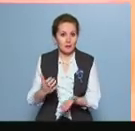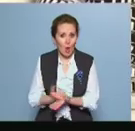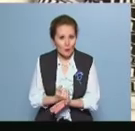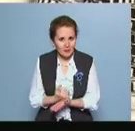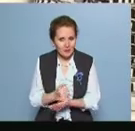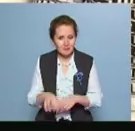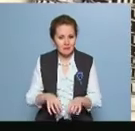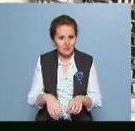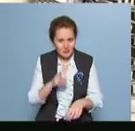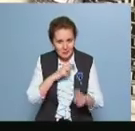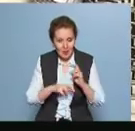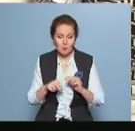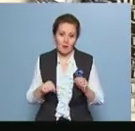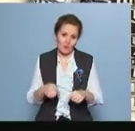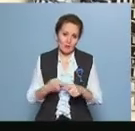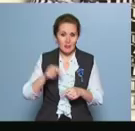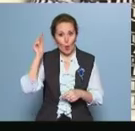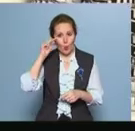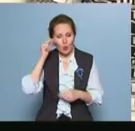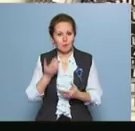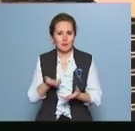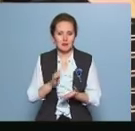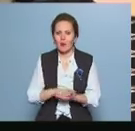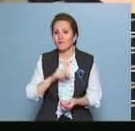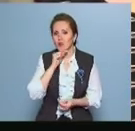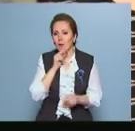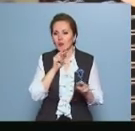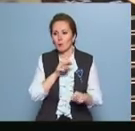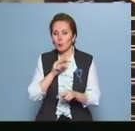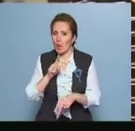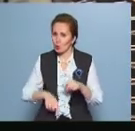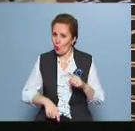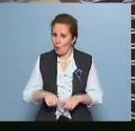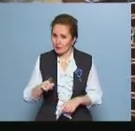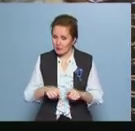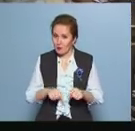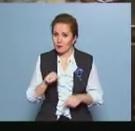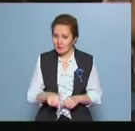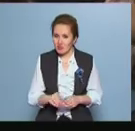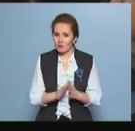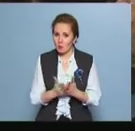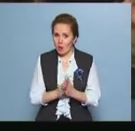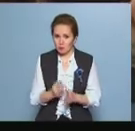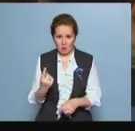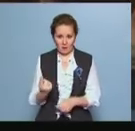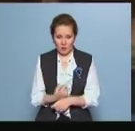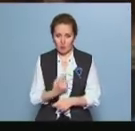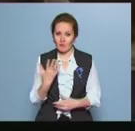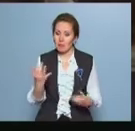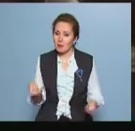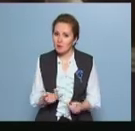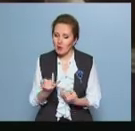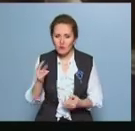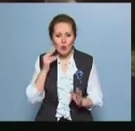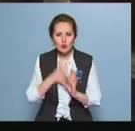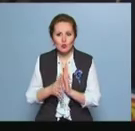предметы. За этим своеобразным уроком презентации внимательно наблюдают родители. Василия Абашева здесь, в библиотеке, первый раз. Увидев, с каким интересом все